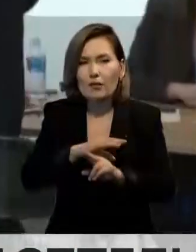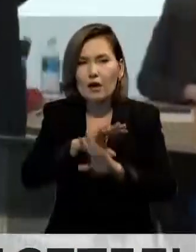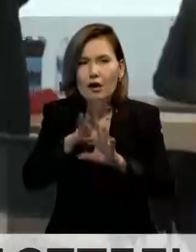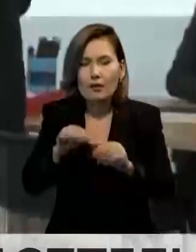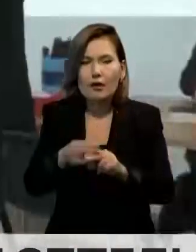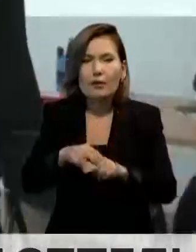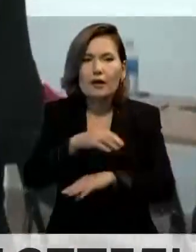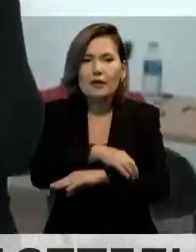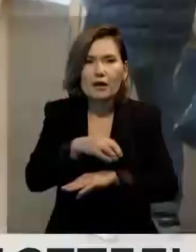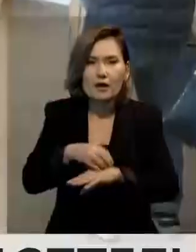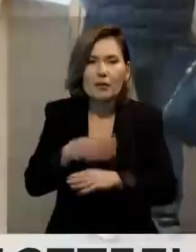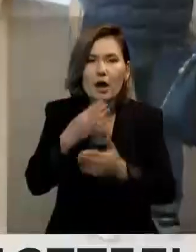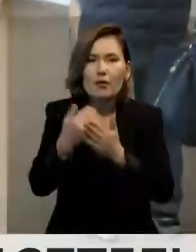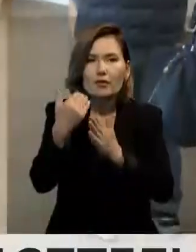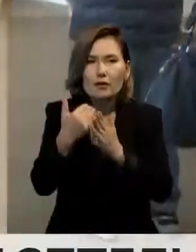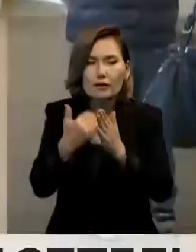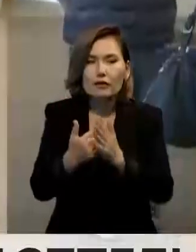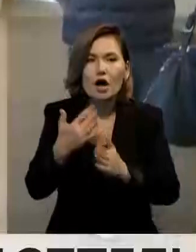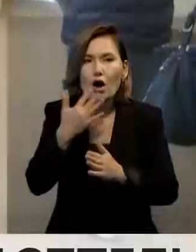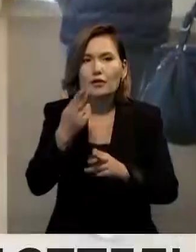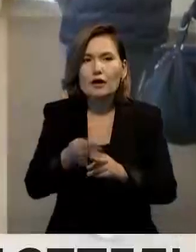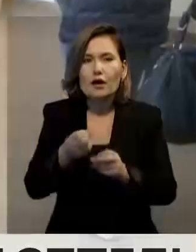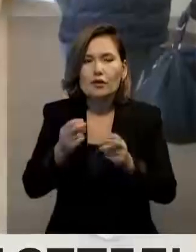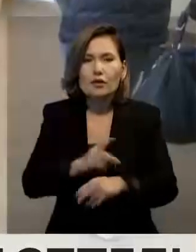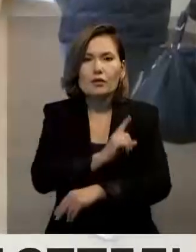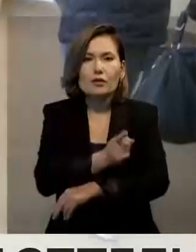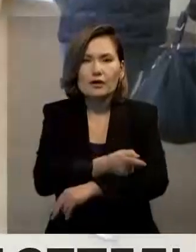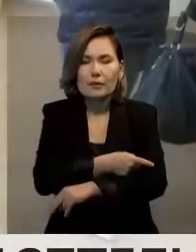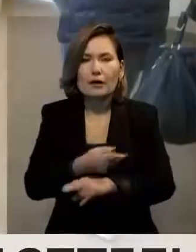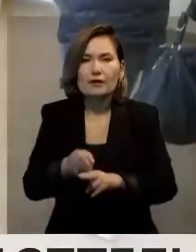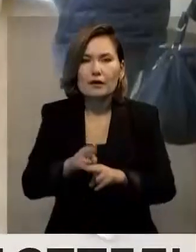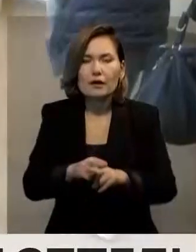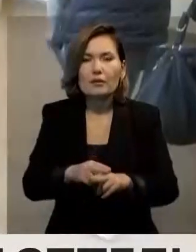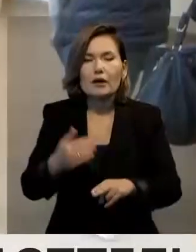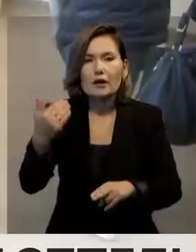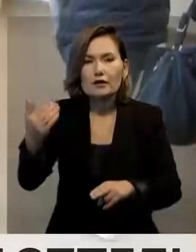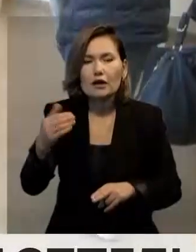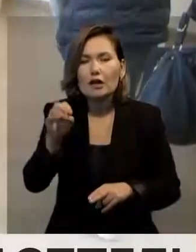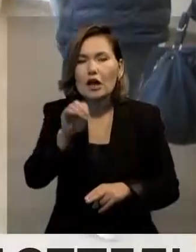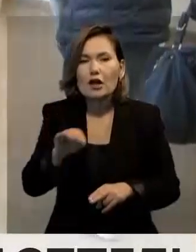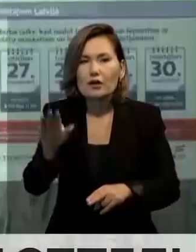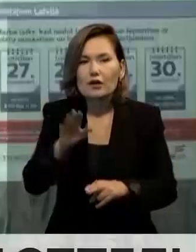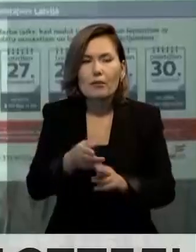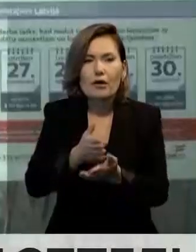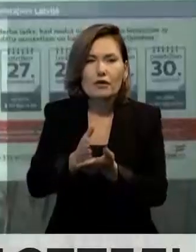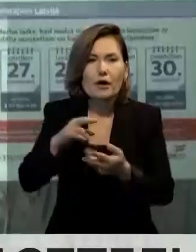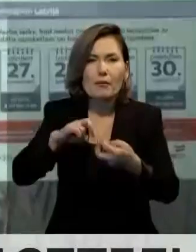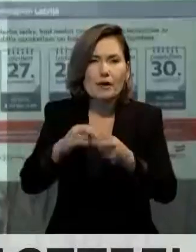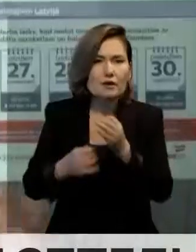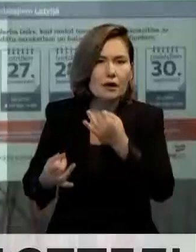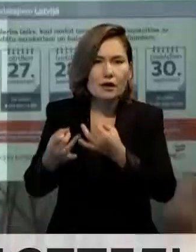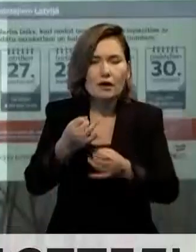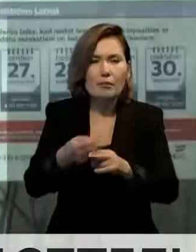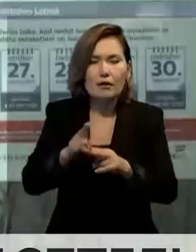өткендіктен кейбір партиялар өз бағдарламасында ұлттық қауіпсіздікті күшейтіп батысқа бетбұрыс жасау керек деген мәселелерді көтерген болатын.